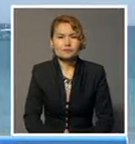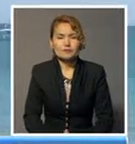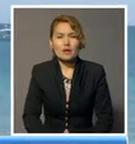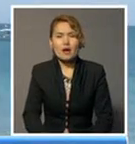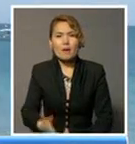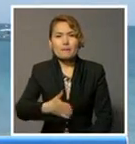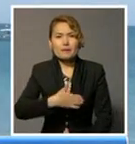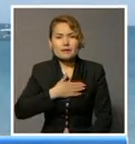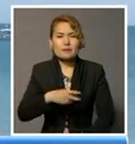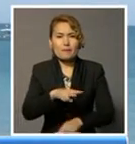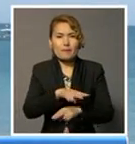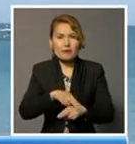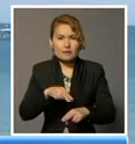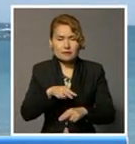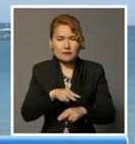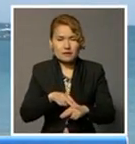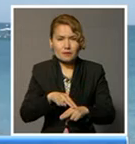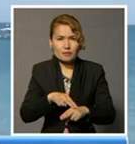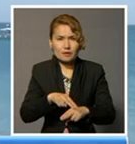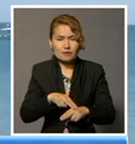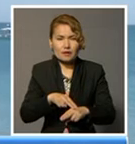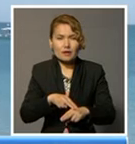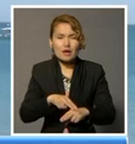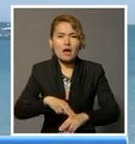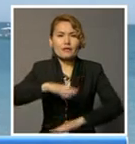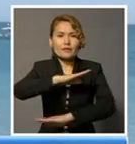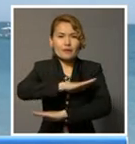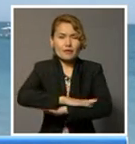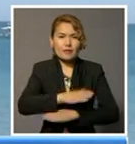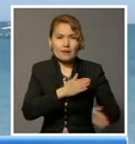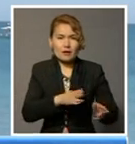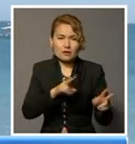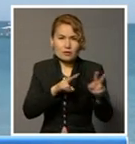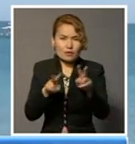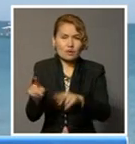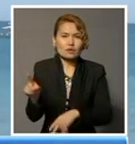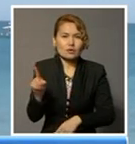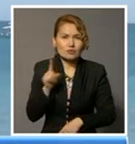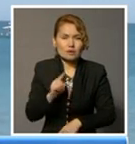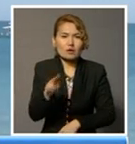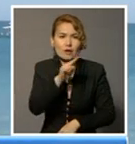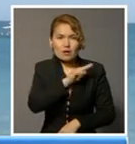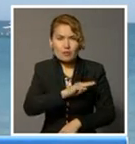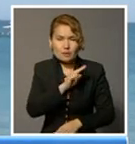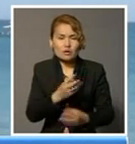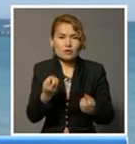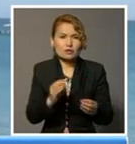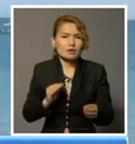Біз полицейлер жалғыз қоғамдық тәртіпті қамтамасыз етіп күзетуді ғана қоймай, одан бөлек